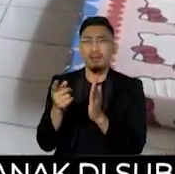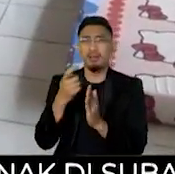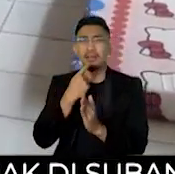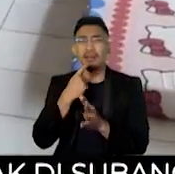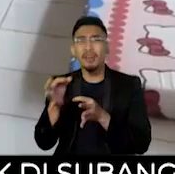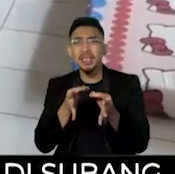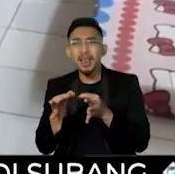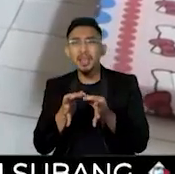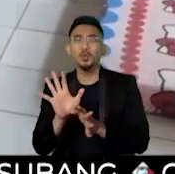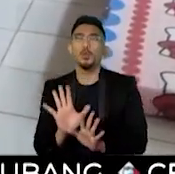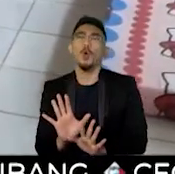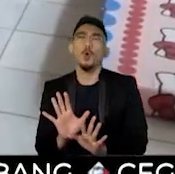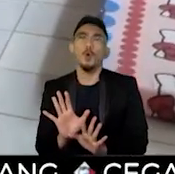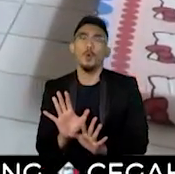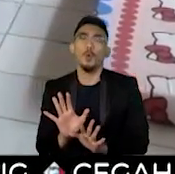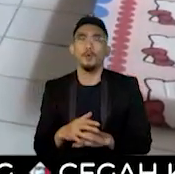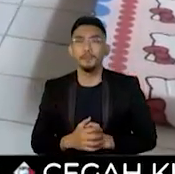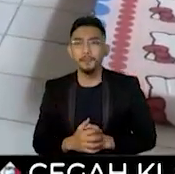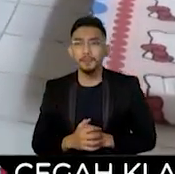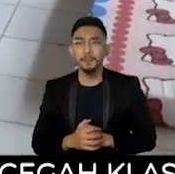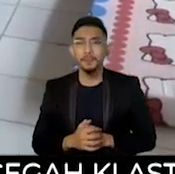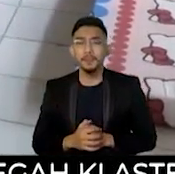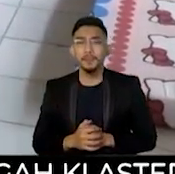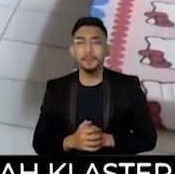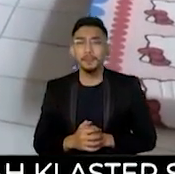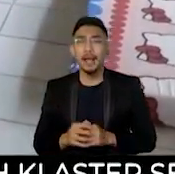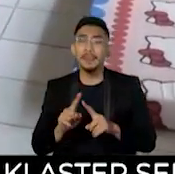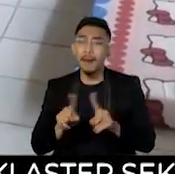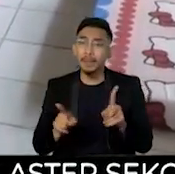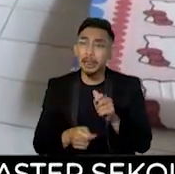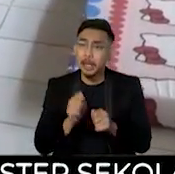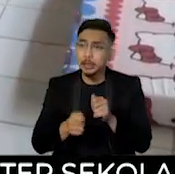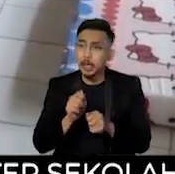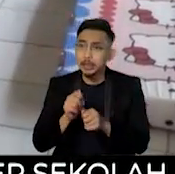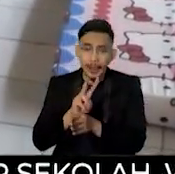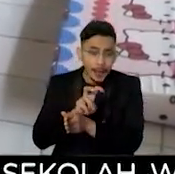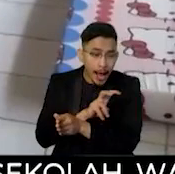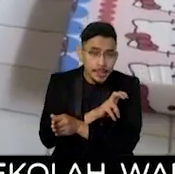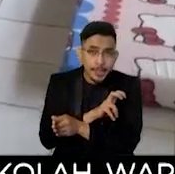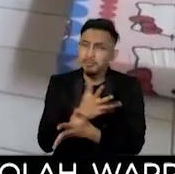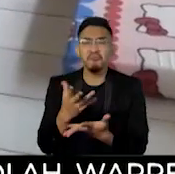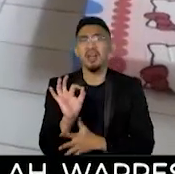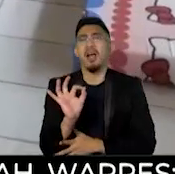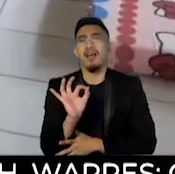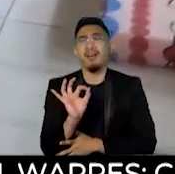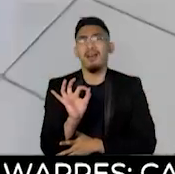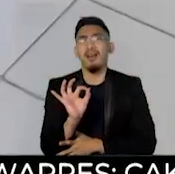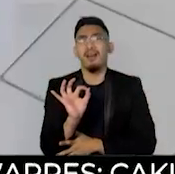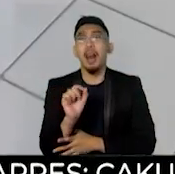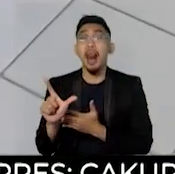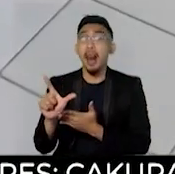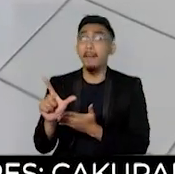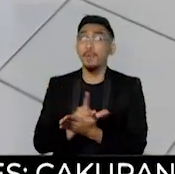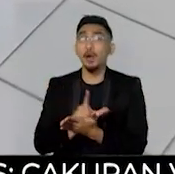prasarana. Lalu kemudian tidak diadakannya testing reguler. Kami juga mendapatkan laporan dari ketua